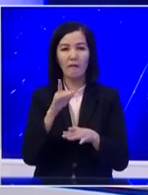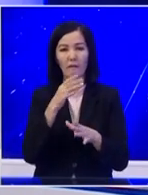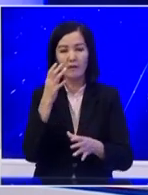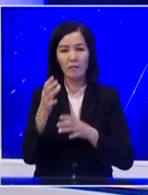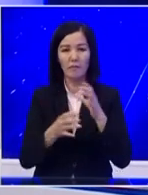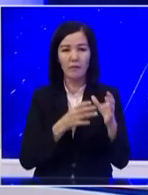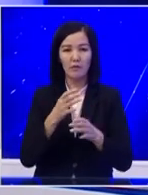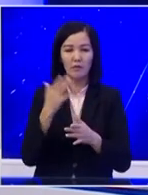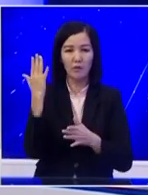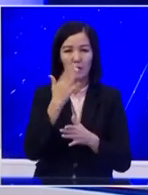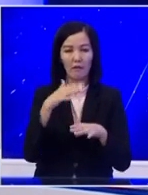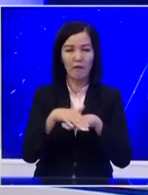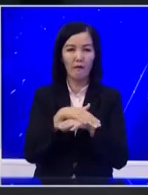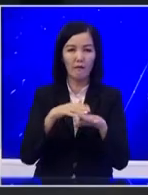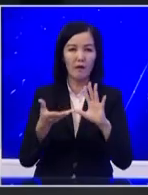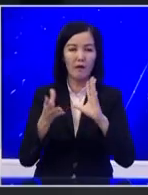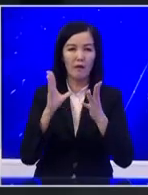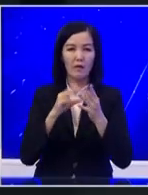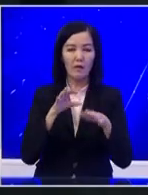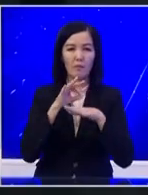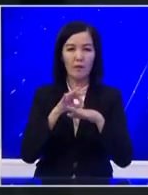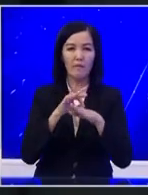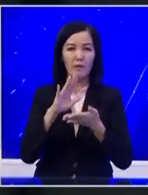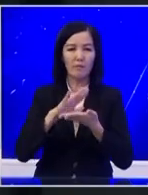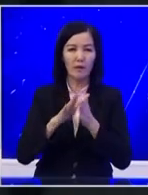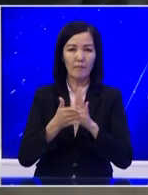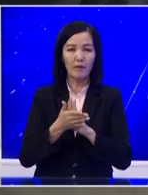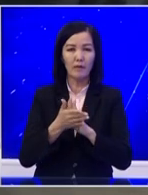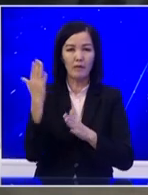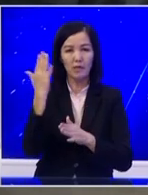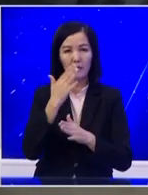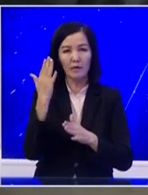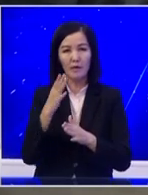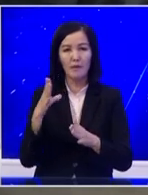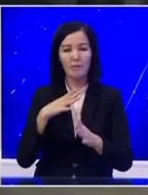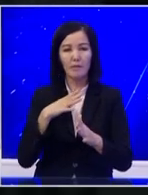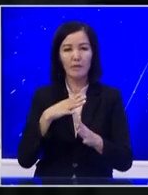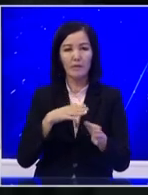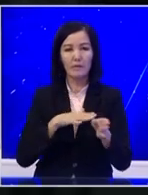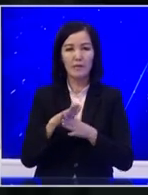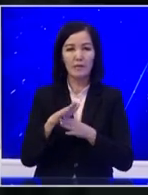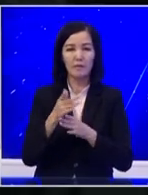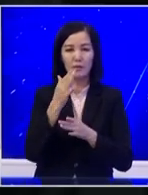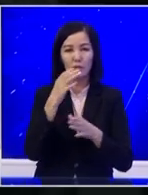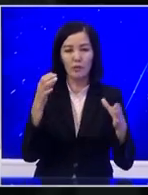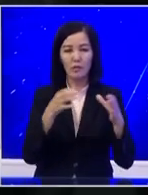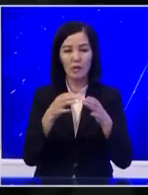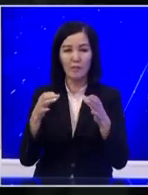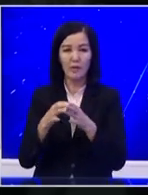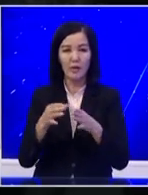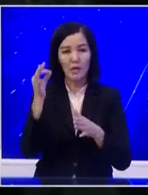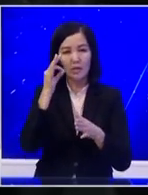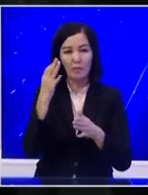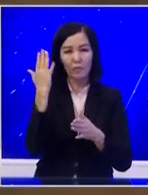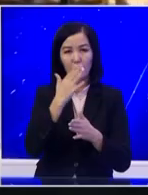международного кинорынка. В итоге проведенных переговоров права показа кинокартины были приобретены целым рядом зарубежных компаний.